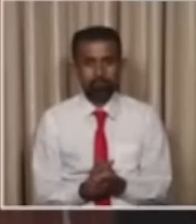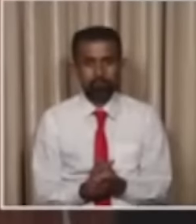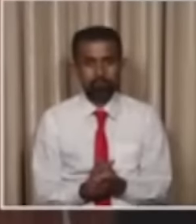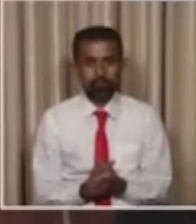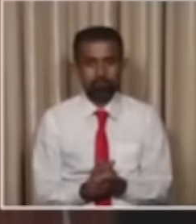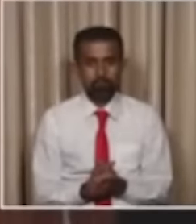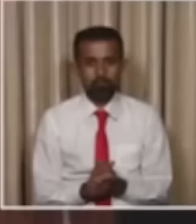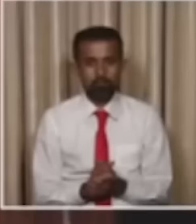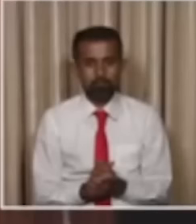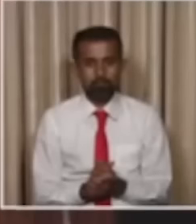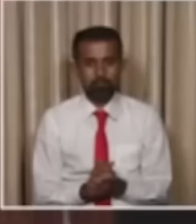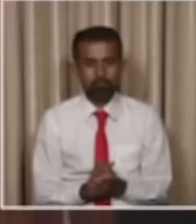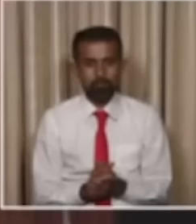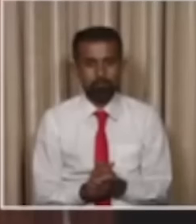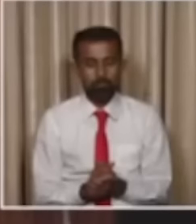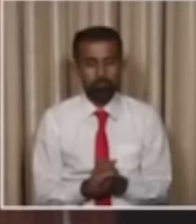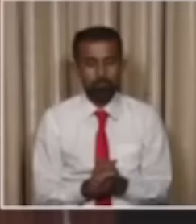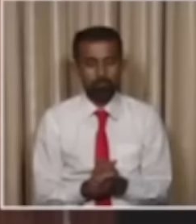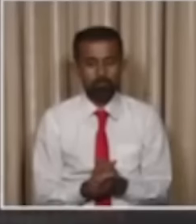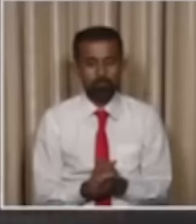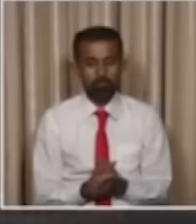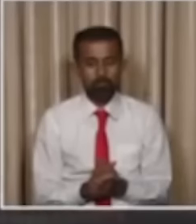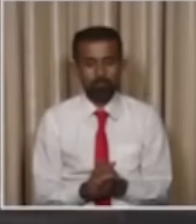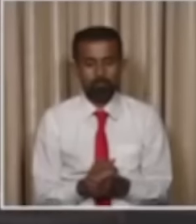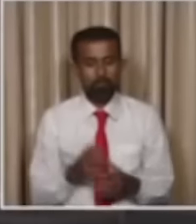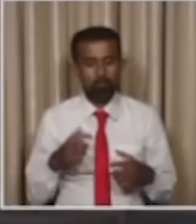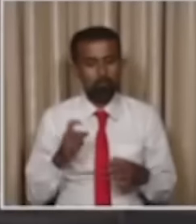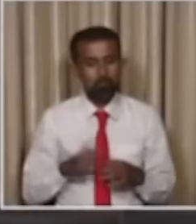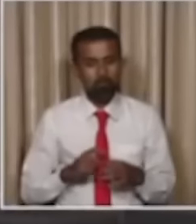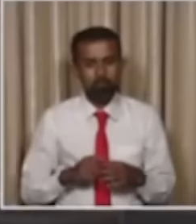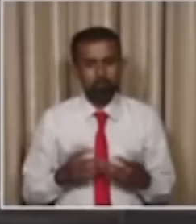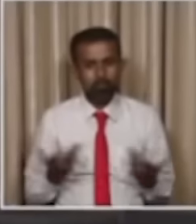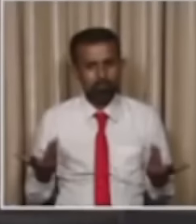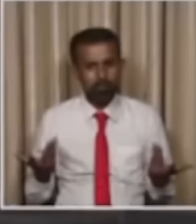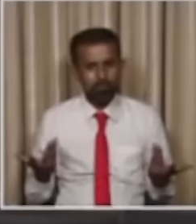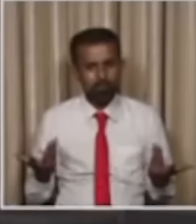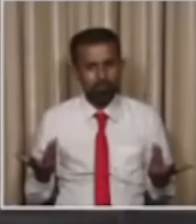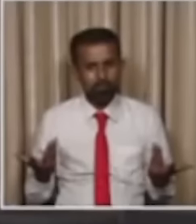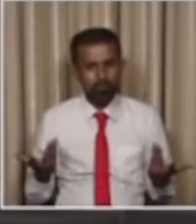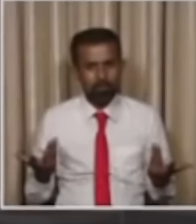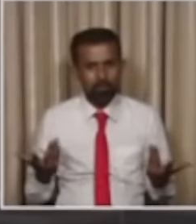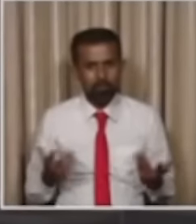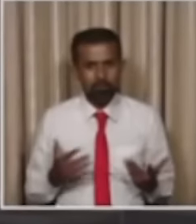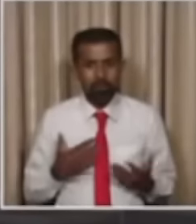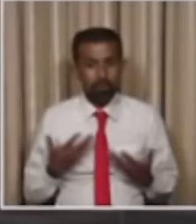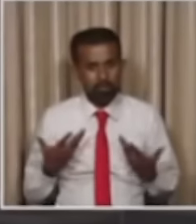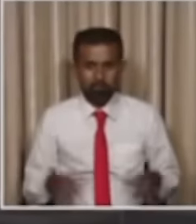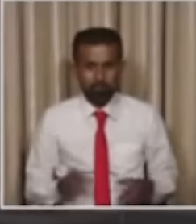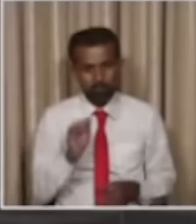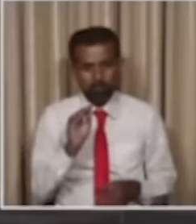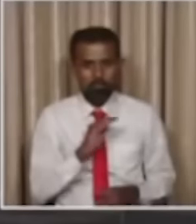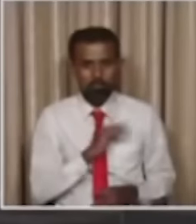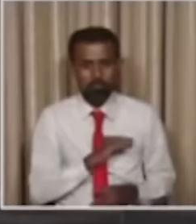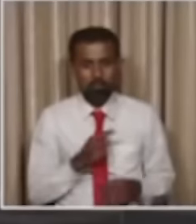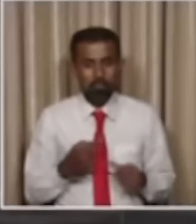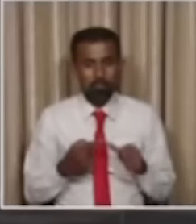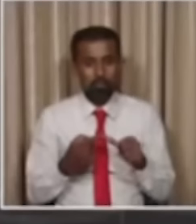ඔව්. ඒකට ඒක සම්බන්ධයෙන් නෑ නෑ ඒක ප්‍රශ්නයක් නෙමෙයිනේ මන්ත්‍රීතුමා පොඩ්ඩක් ඉන්න මම ඉවර වෙනකන් මම මේ උත්තර